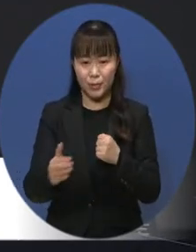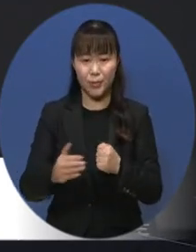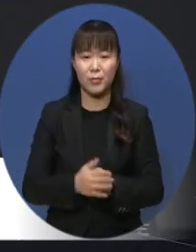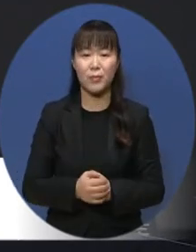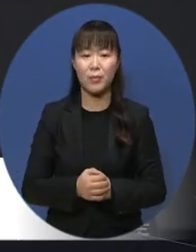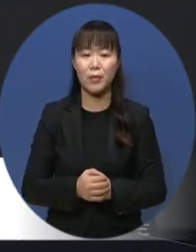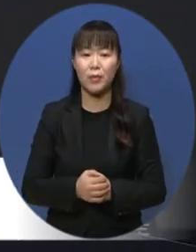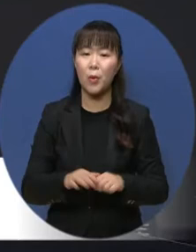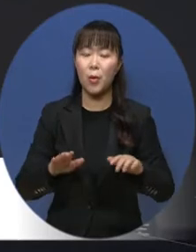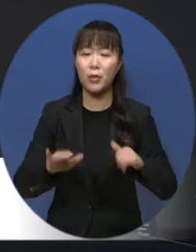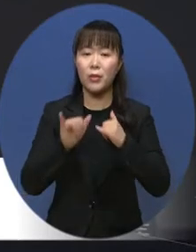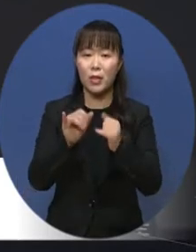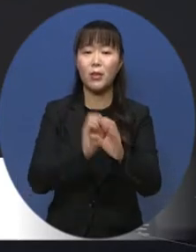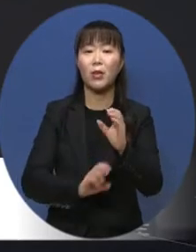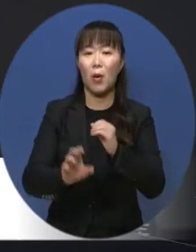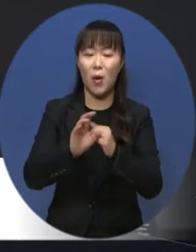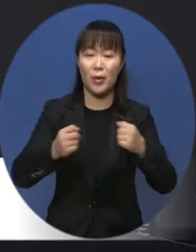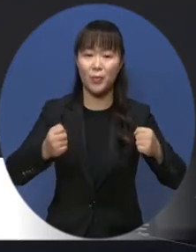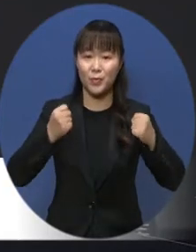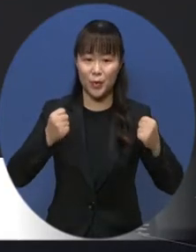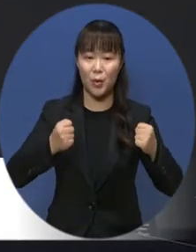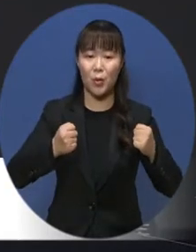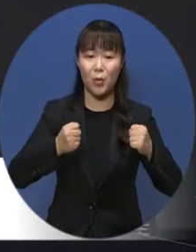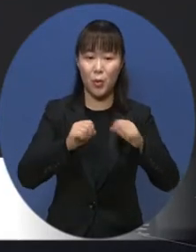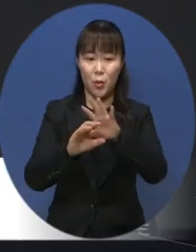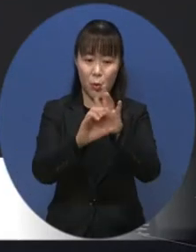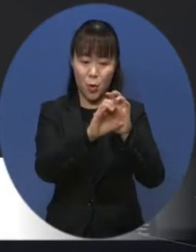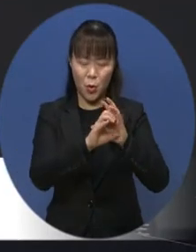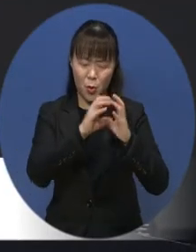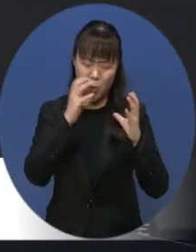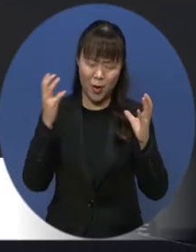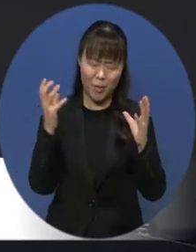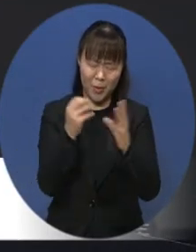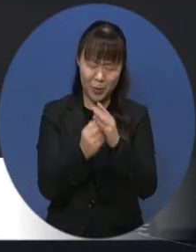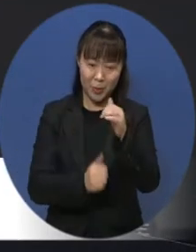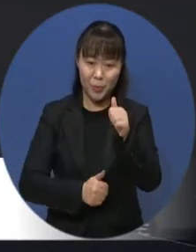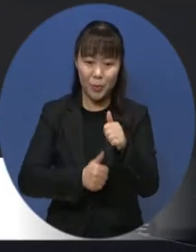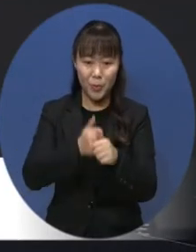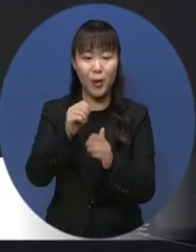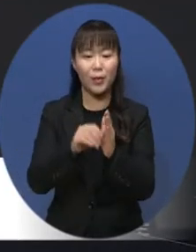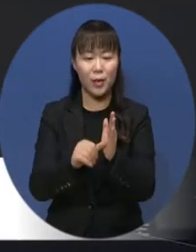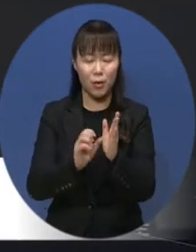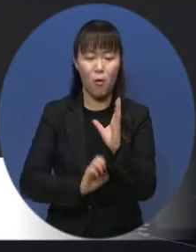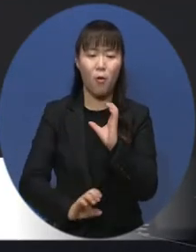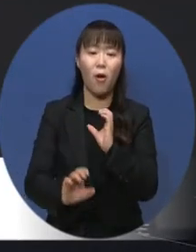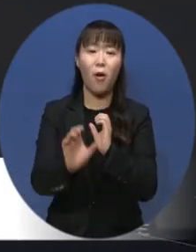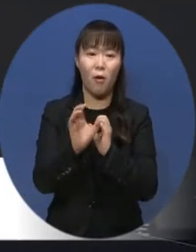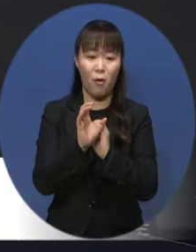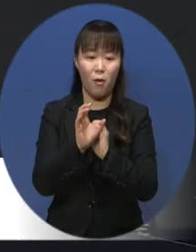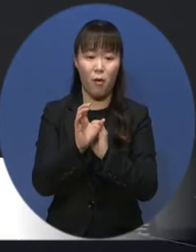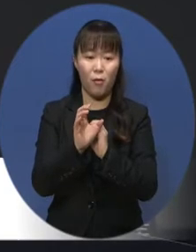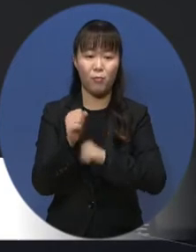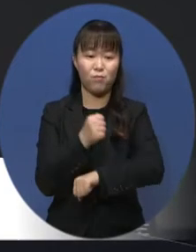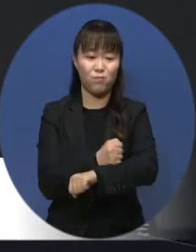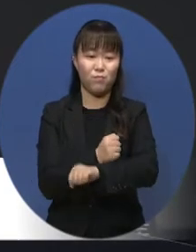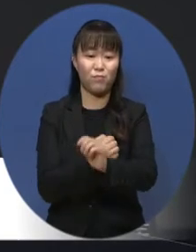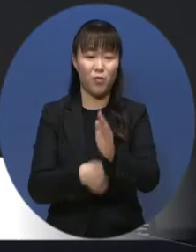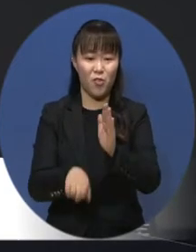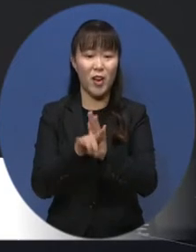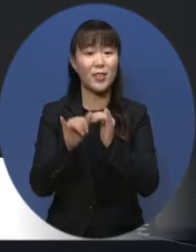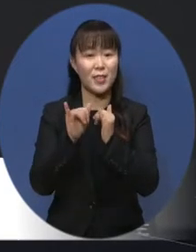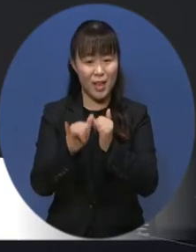더욱 더 힘을 내 주셔서 우리가 코로나 일부를 완전히 극복하는 데 더 큰 일을 해 주십사 하는